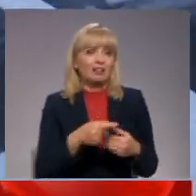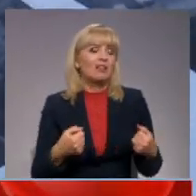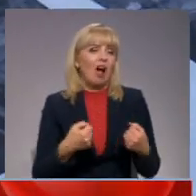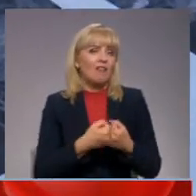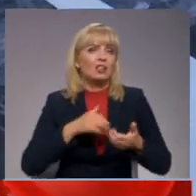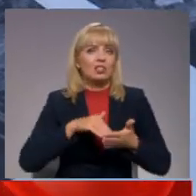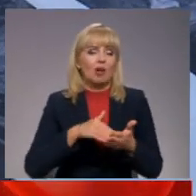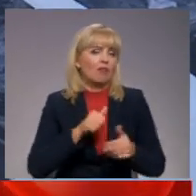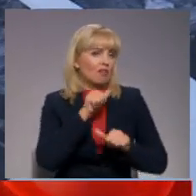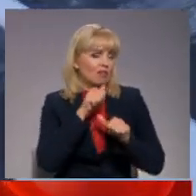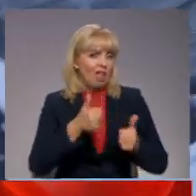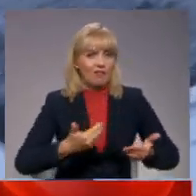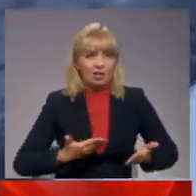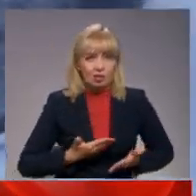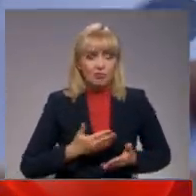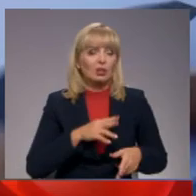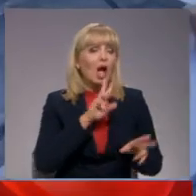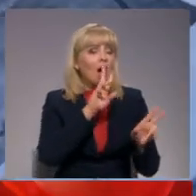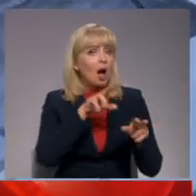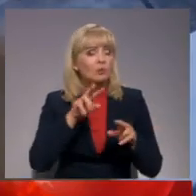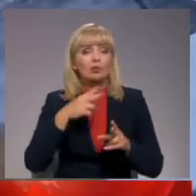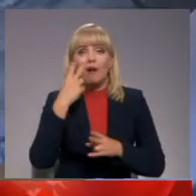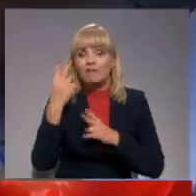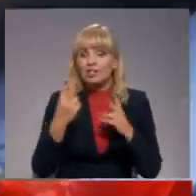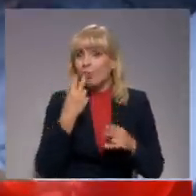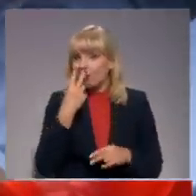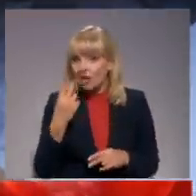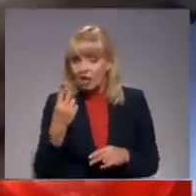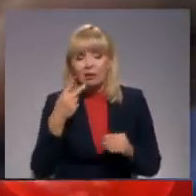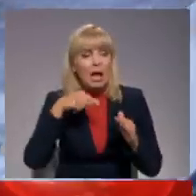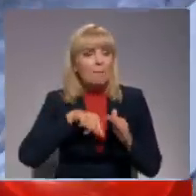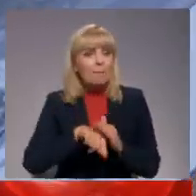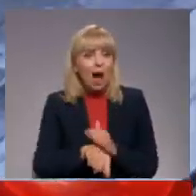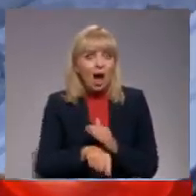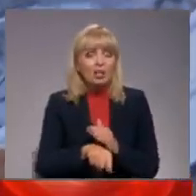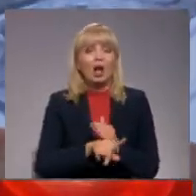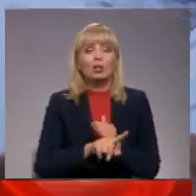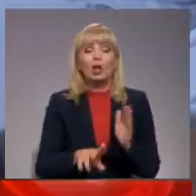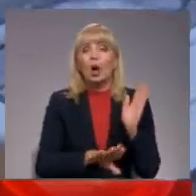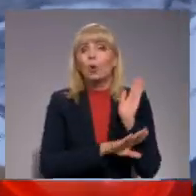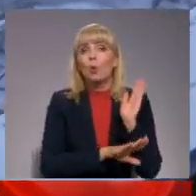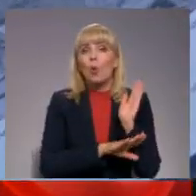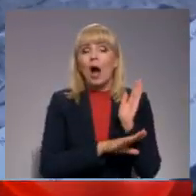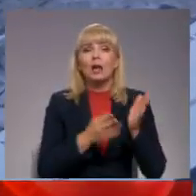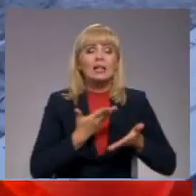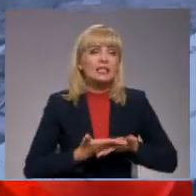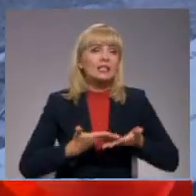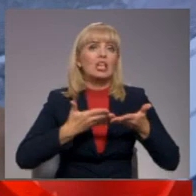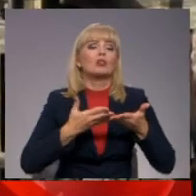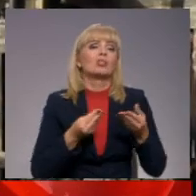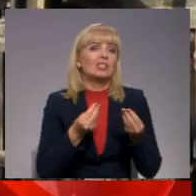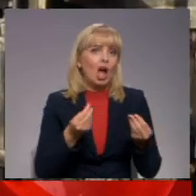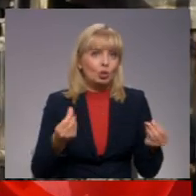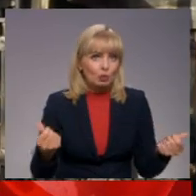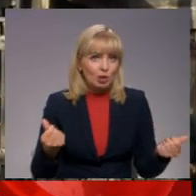nederīgu. Un tad apsekojot vizuāli to ēku, mēs konstatējam, ka pagrabs stāva, koka sijas, viņi satrupējuši